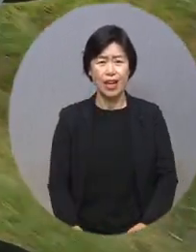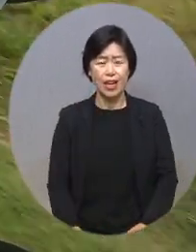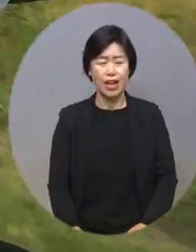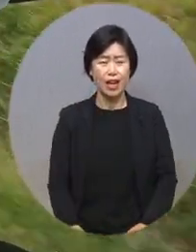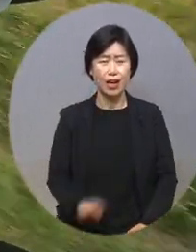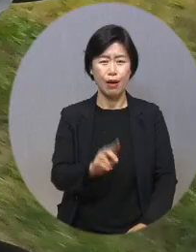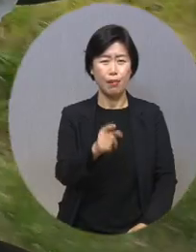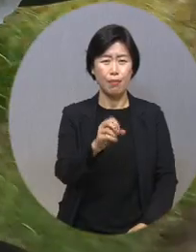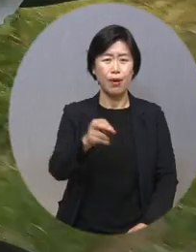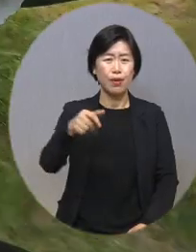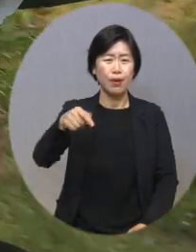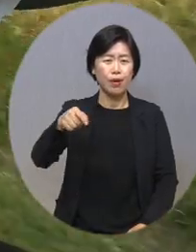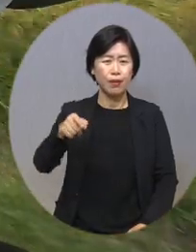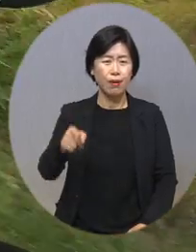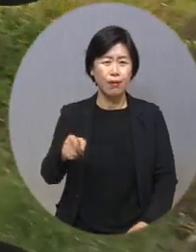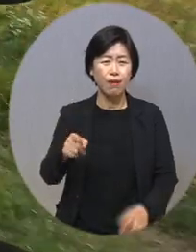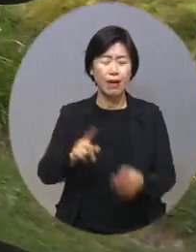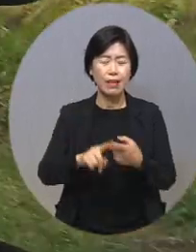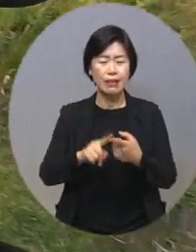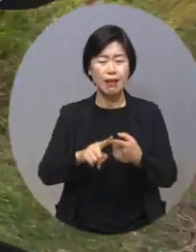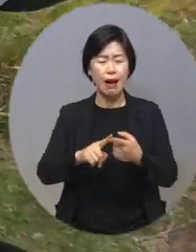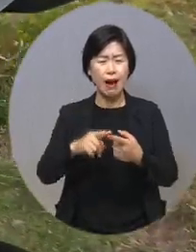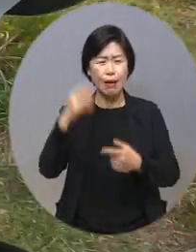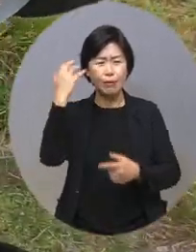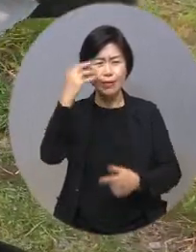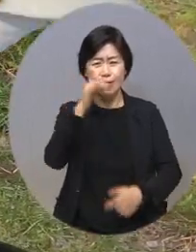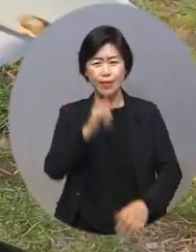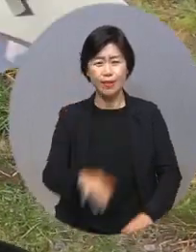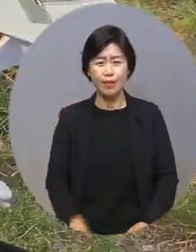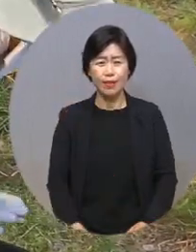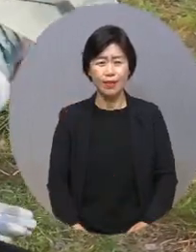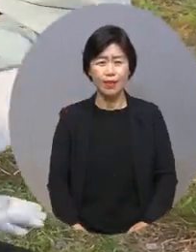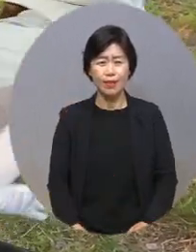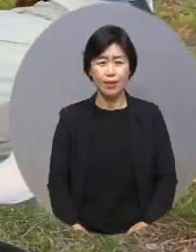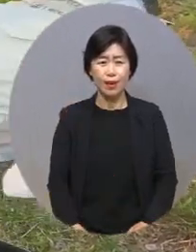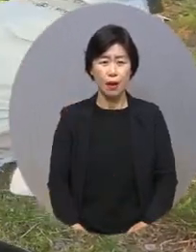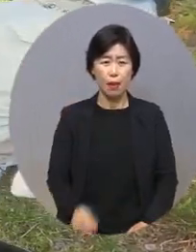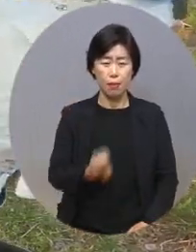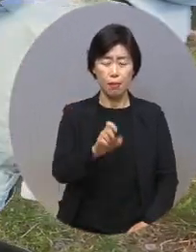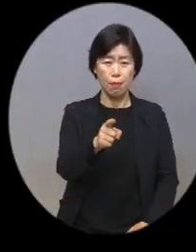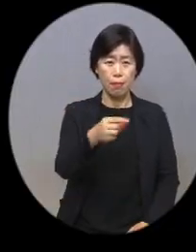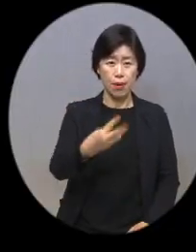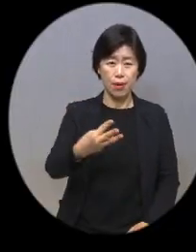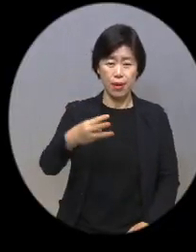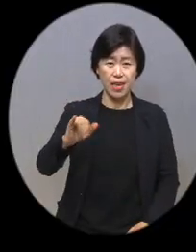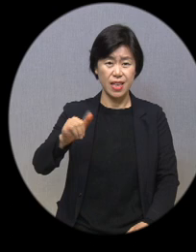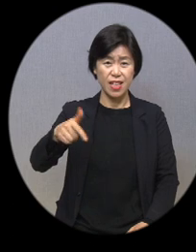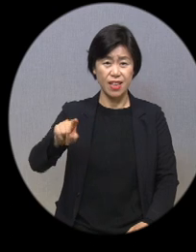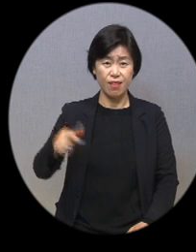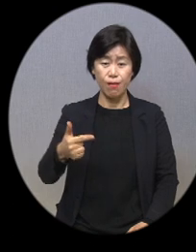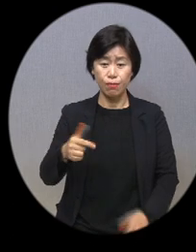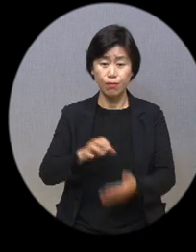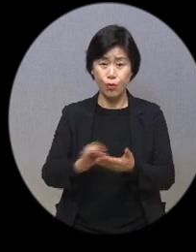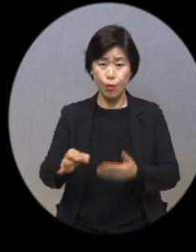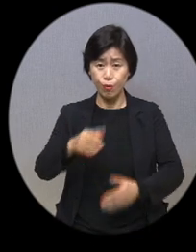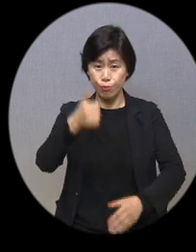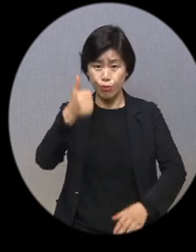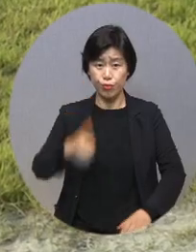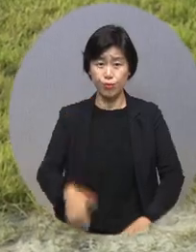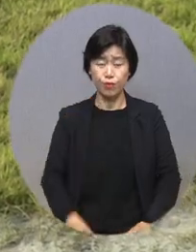생겼어. 아 맞아 멀리건이 있지. 멀리건 있잖아 오빠. 멀리건은 멀리 보내야 쓰는 거 아니야?